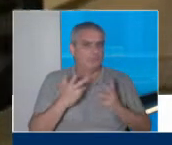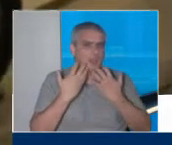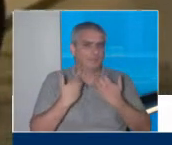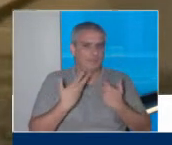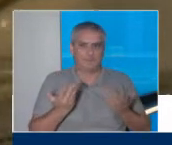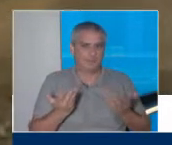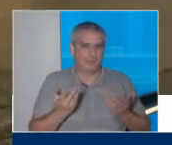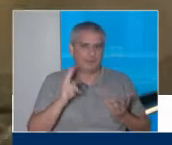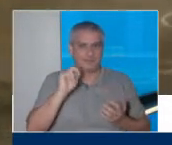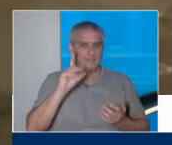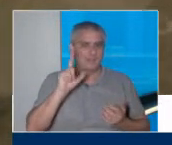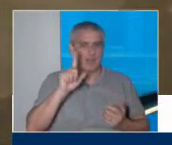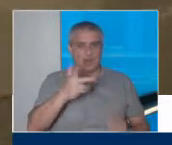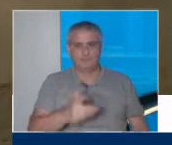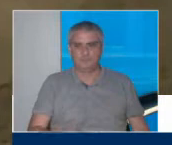לנו על נידאל?